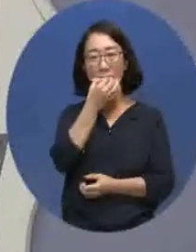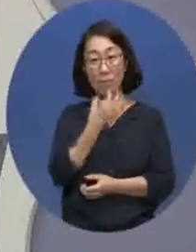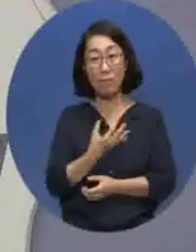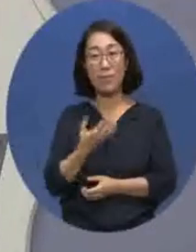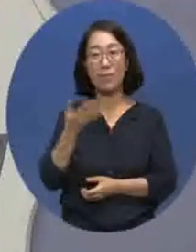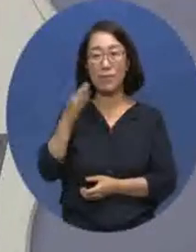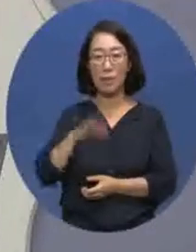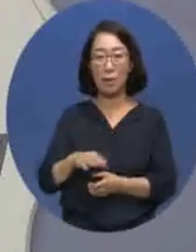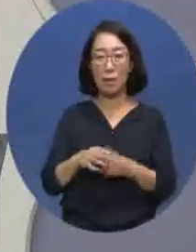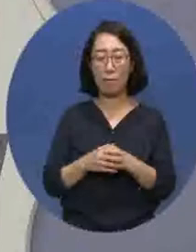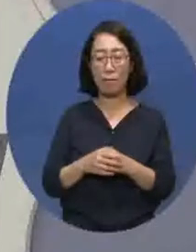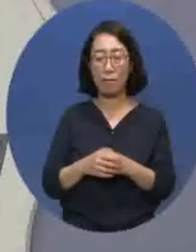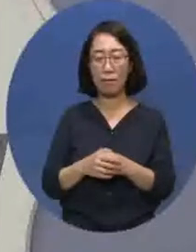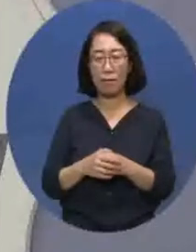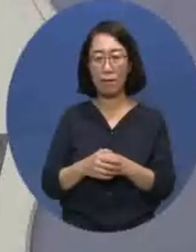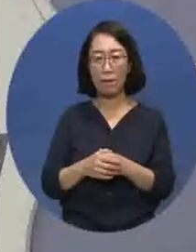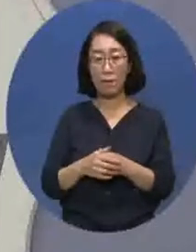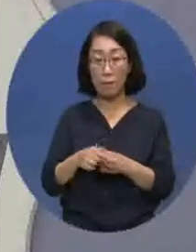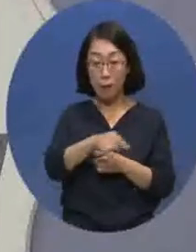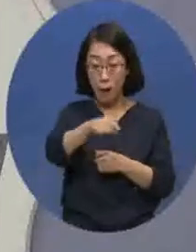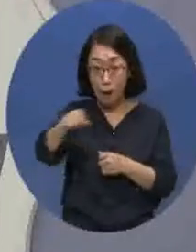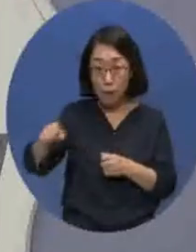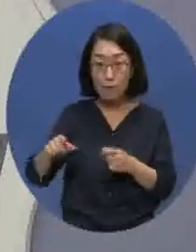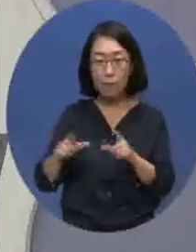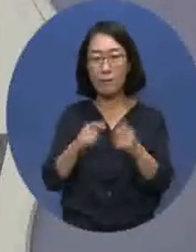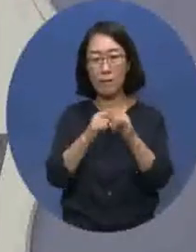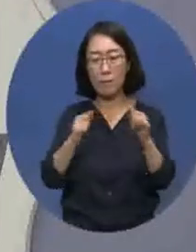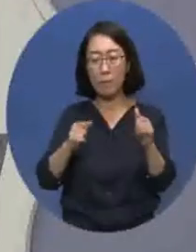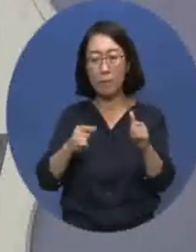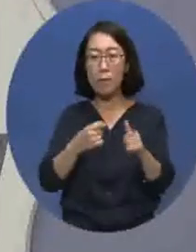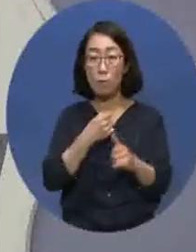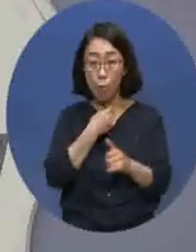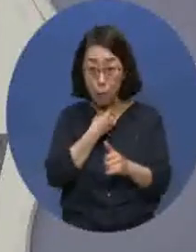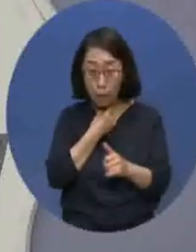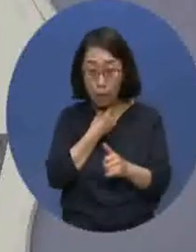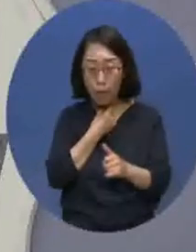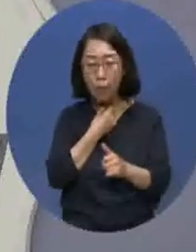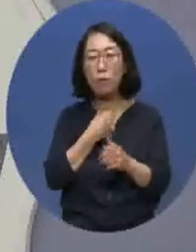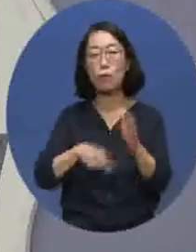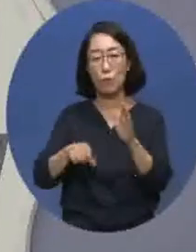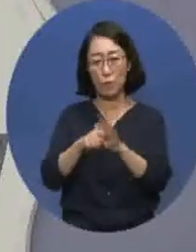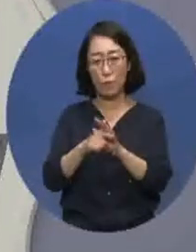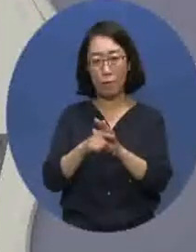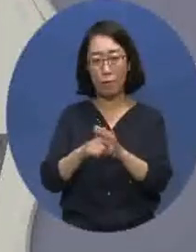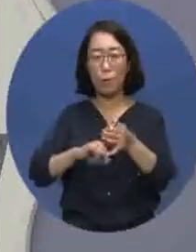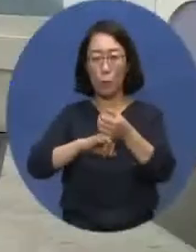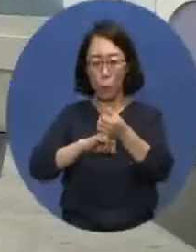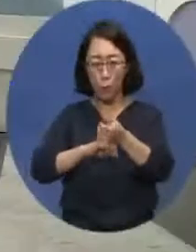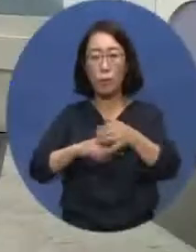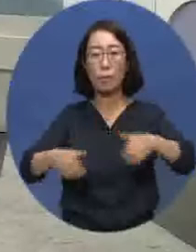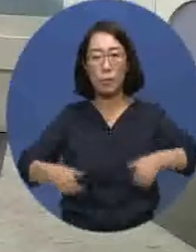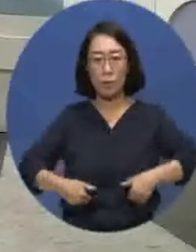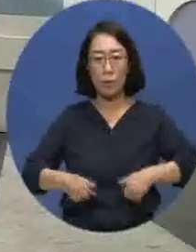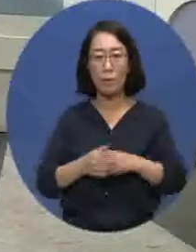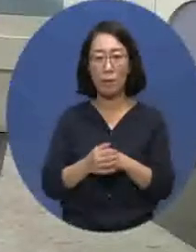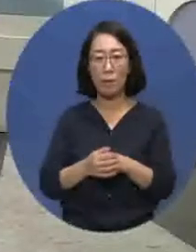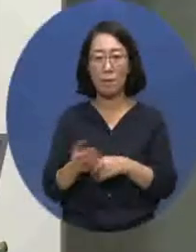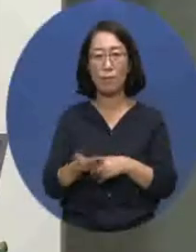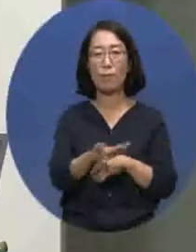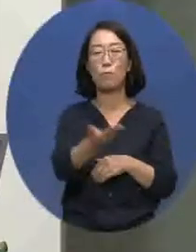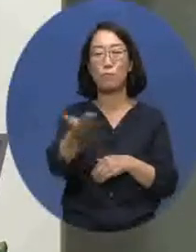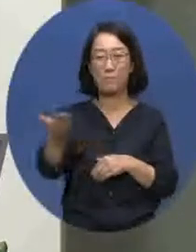정치적인 민의를 위해서 꼭 해야 될 일을 하고 있다 이렇게 생각을 합니다 4 시절 어려운